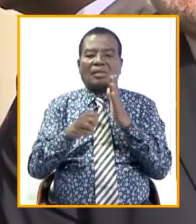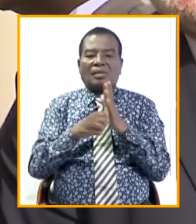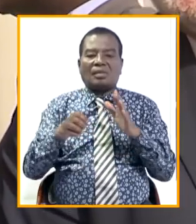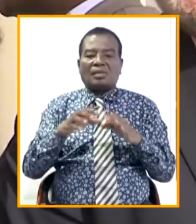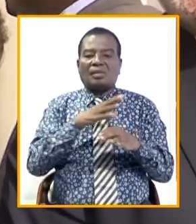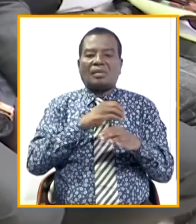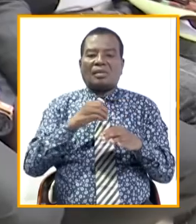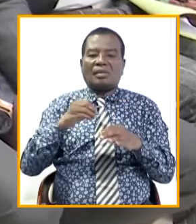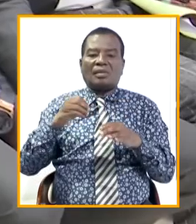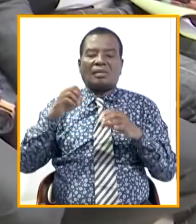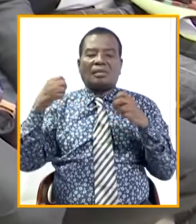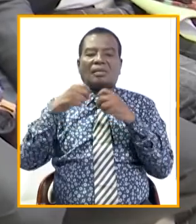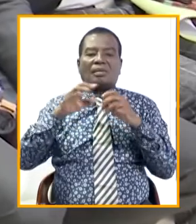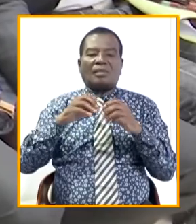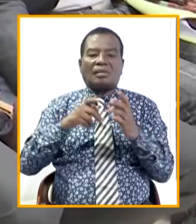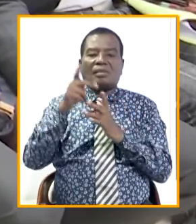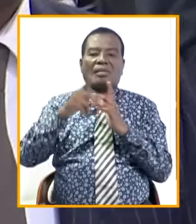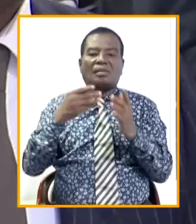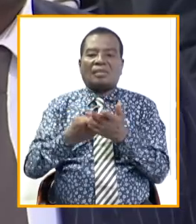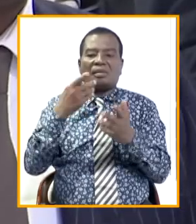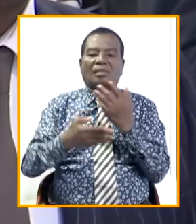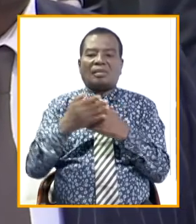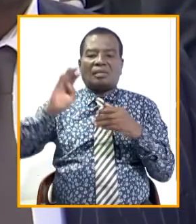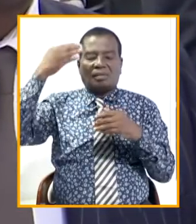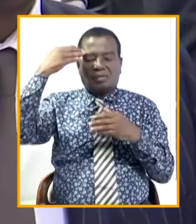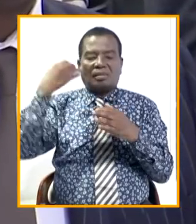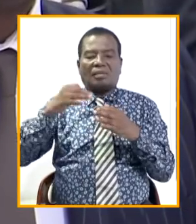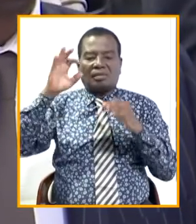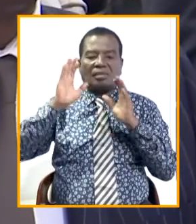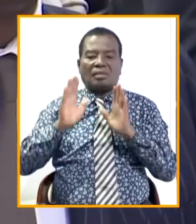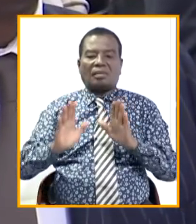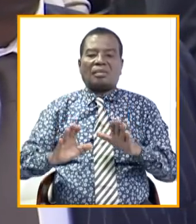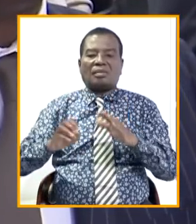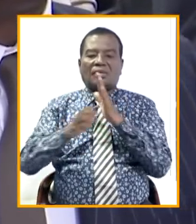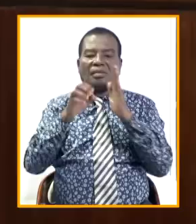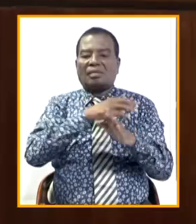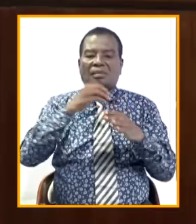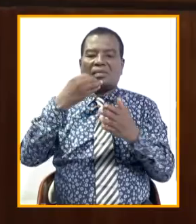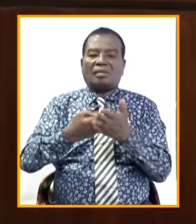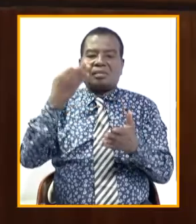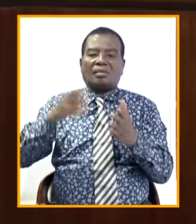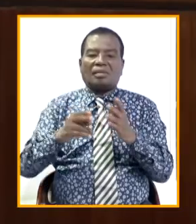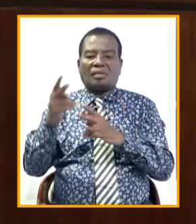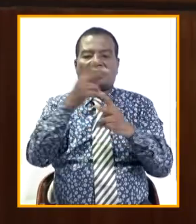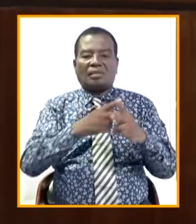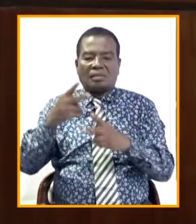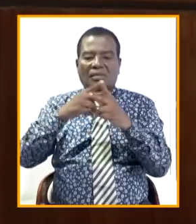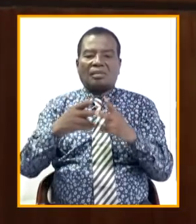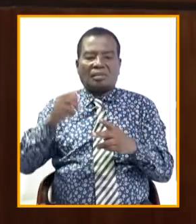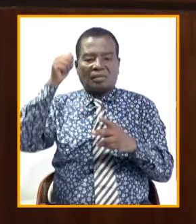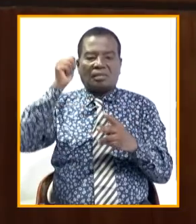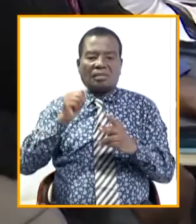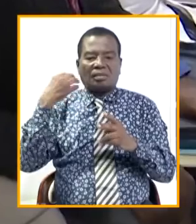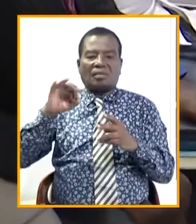également d'électricité. Ce projet est financé par le ministère français de l'Économie et des Finances et supervisé par l'ambassade de France en